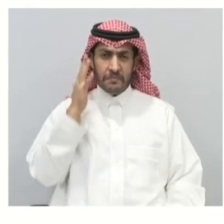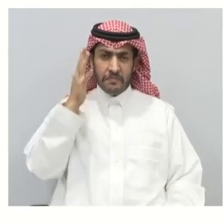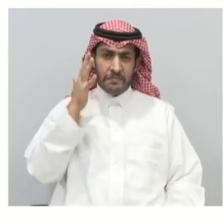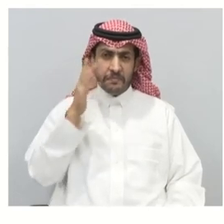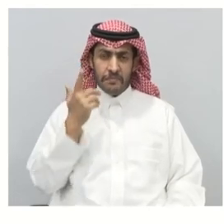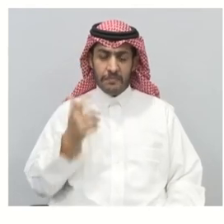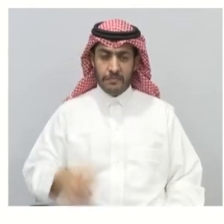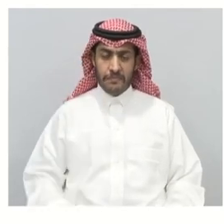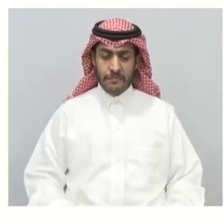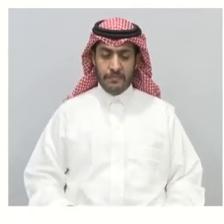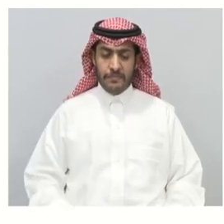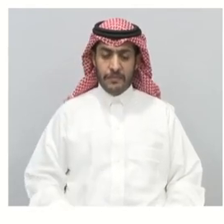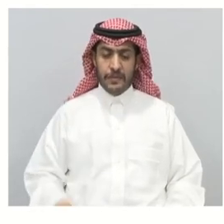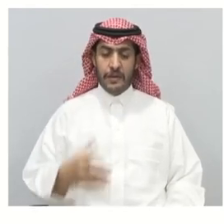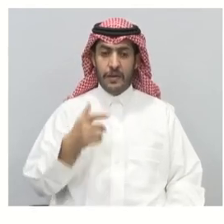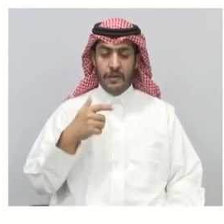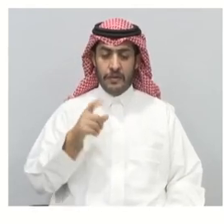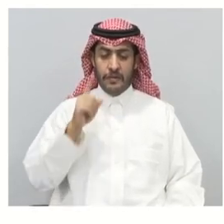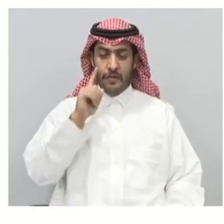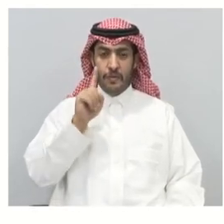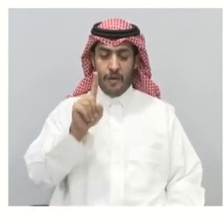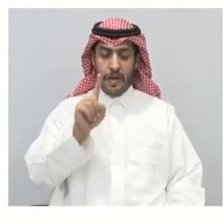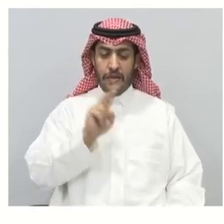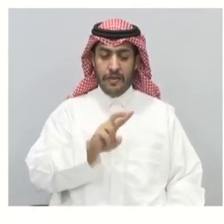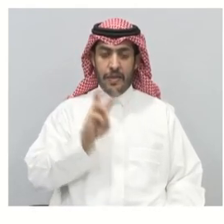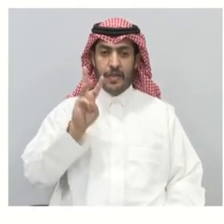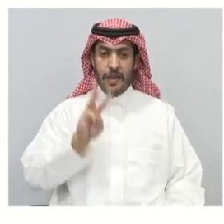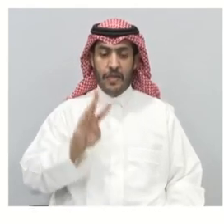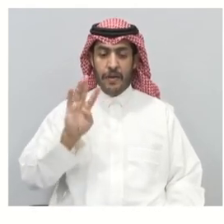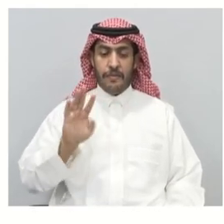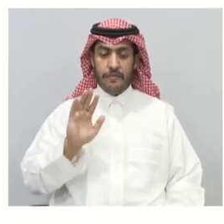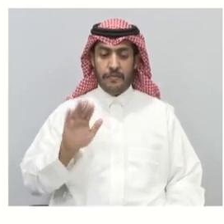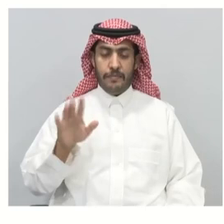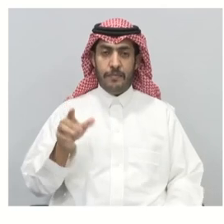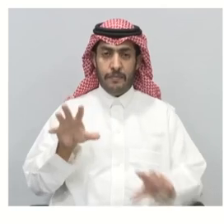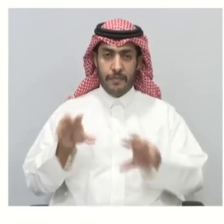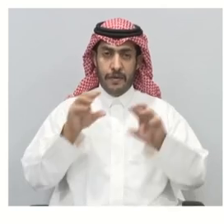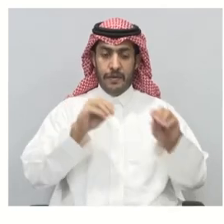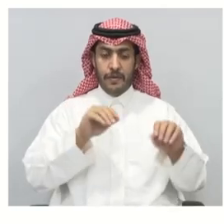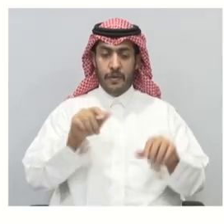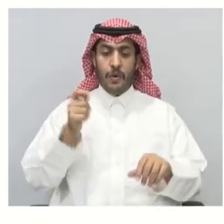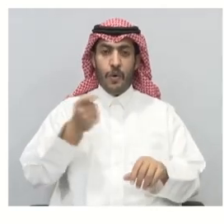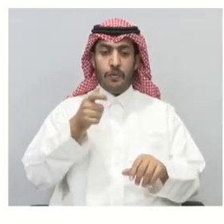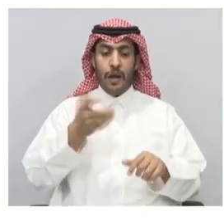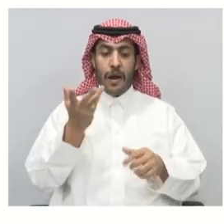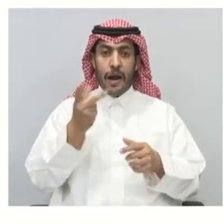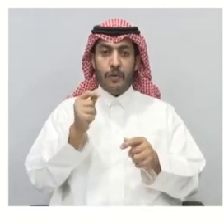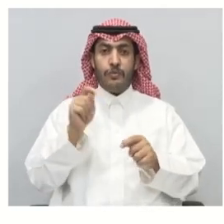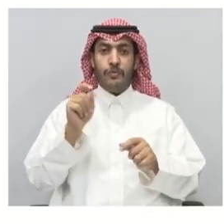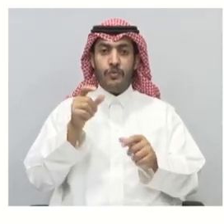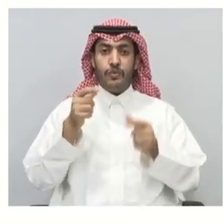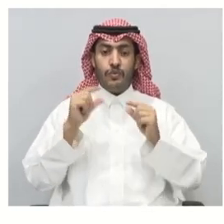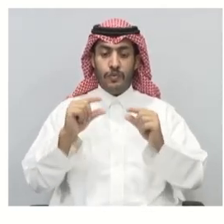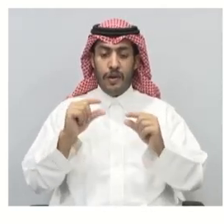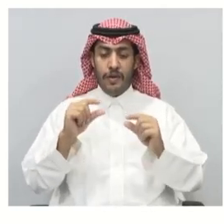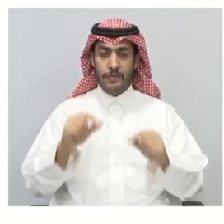طبعا سنضع الارقام ثم سننتقل مباشره الى اكتب رقم الجمله لاحظ هنا